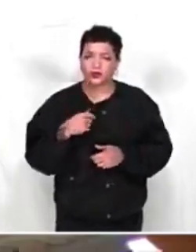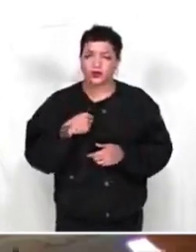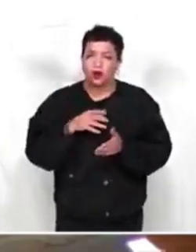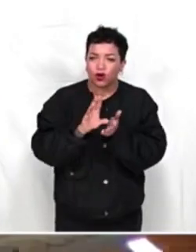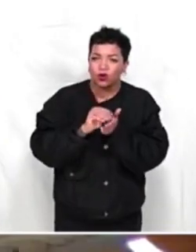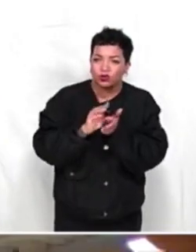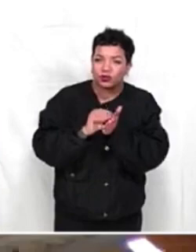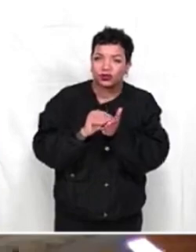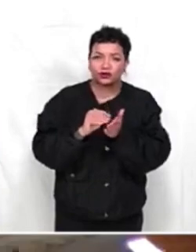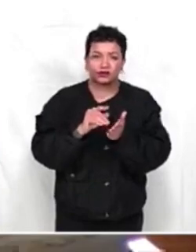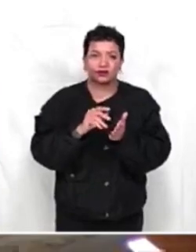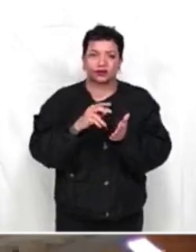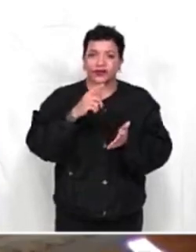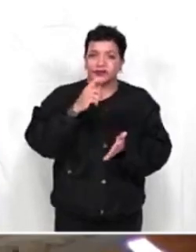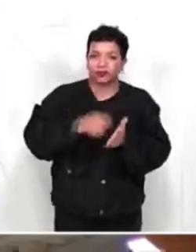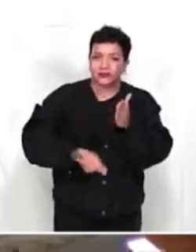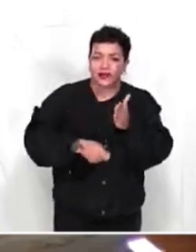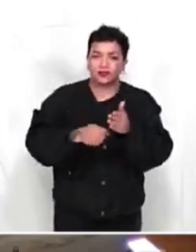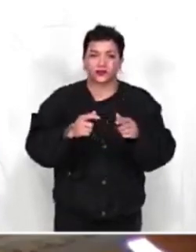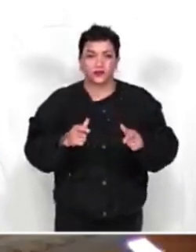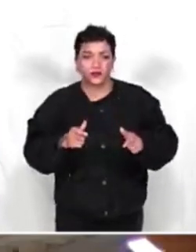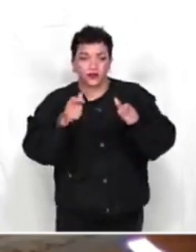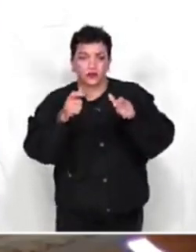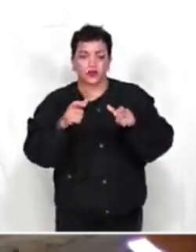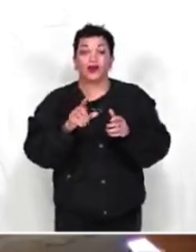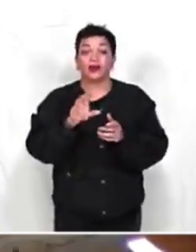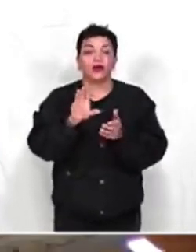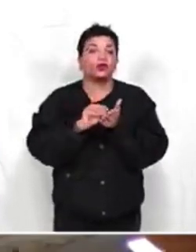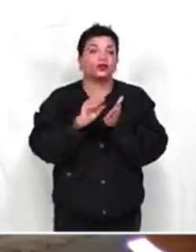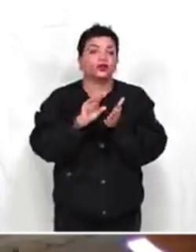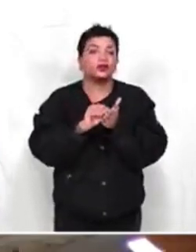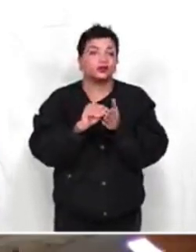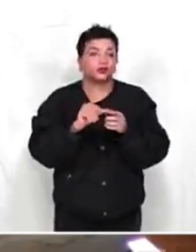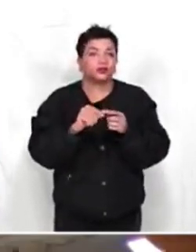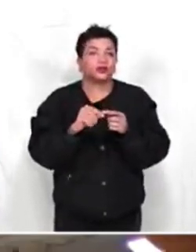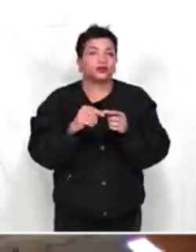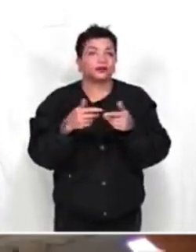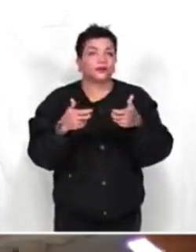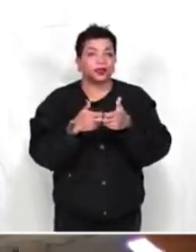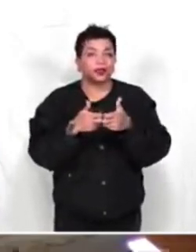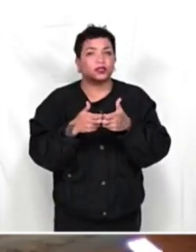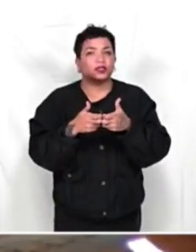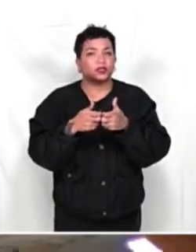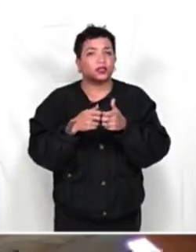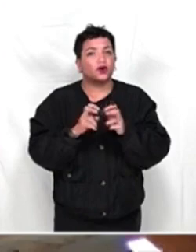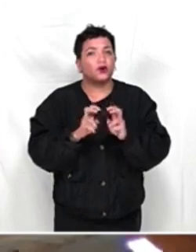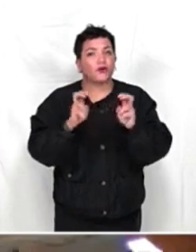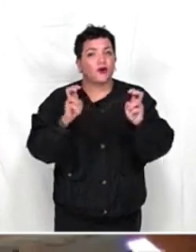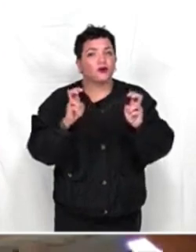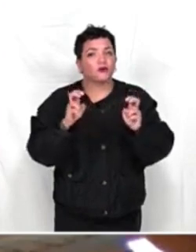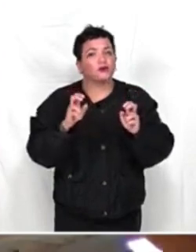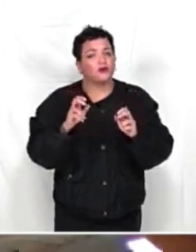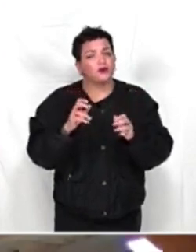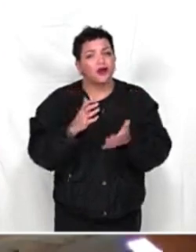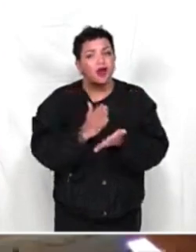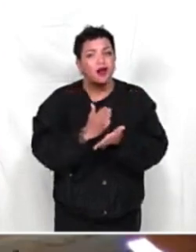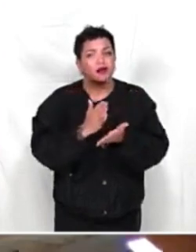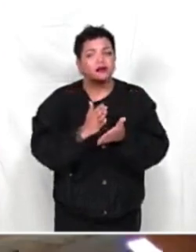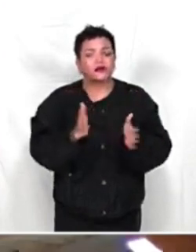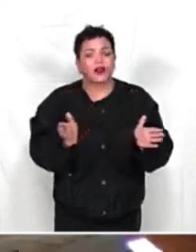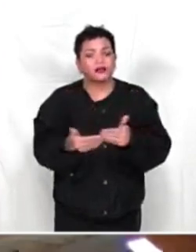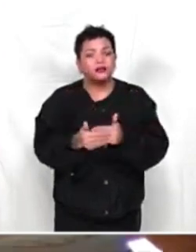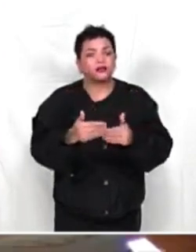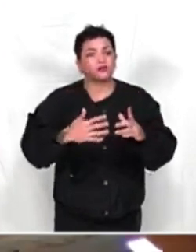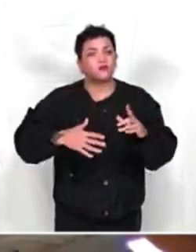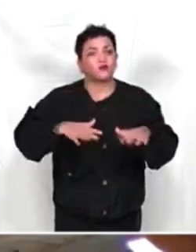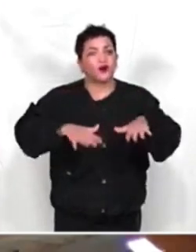chère. Au passage, je rappelle que la cantine et ses tarifs augmentés ont particulièrement impacté les classes moyennes, quoi que